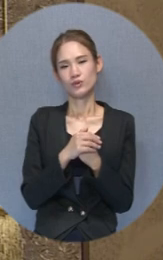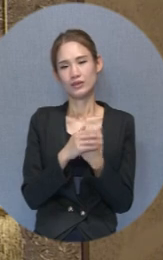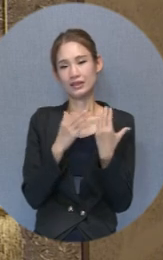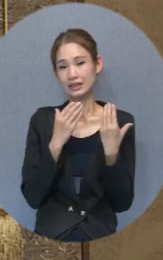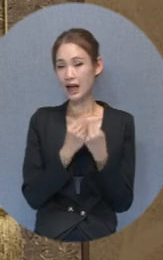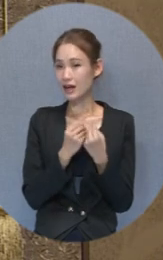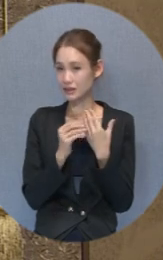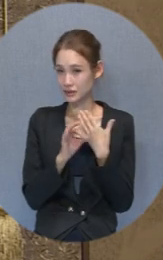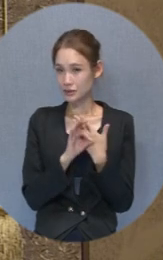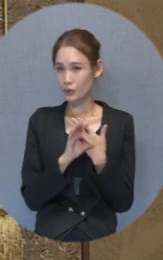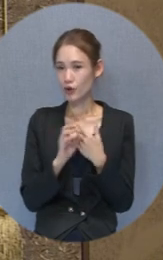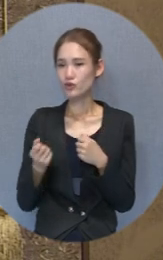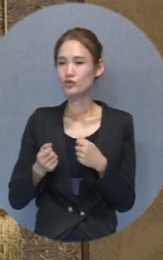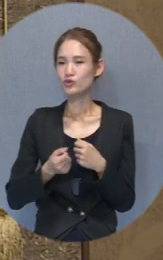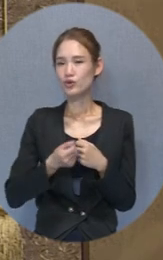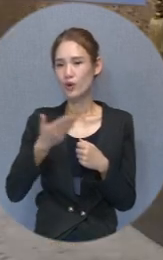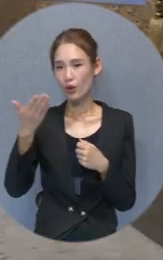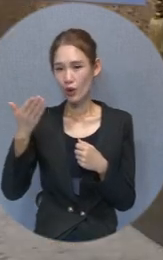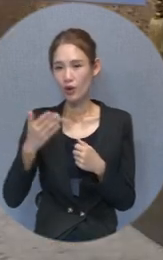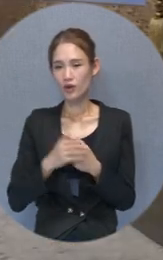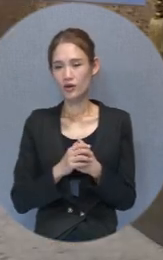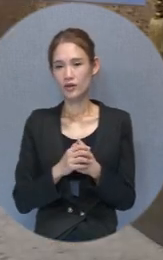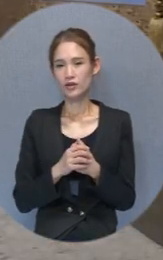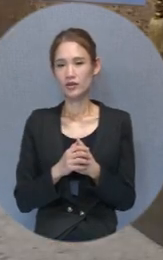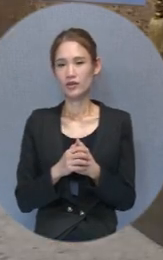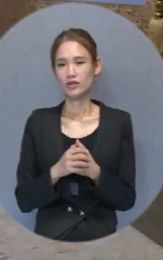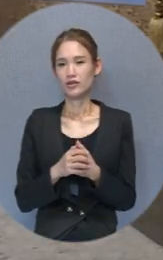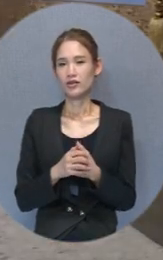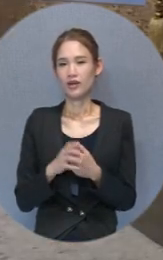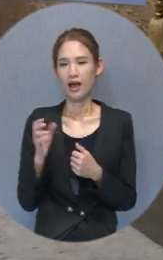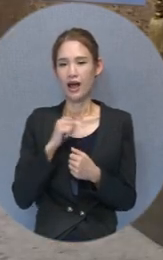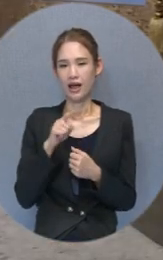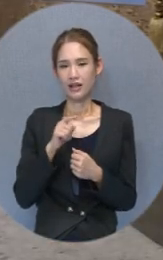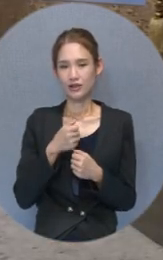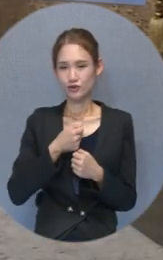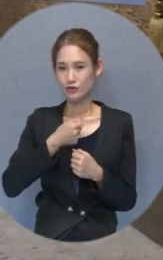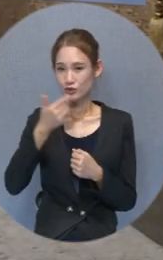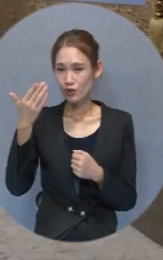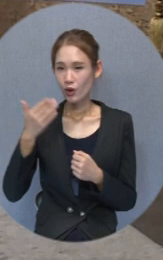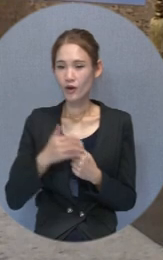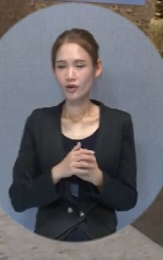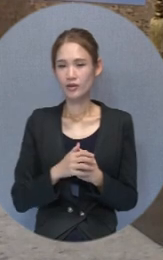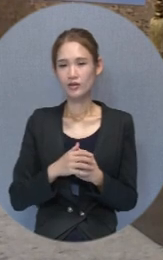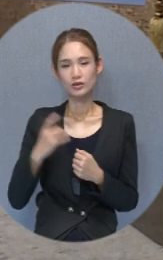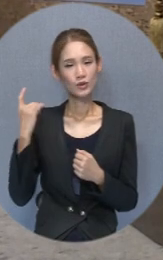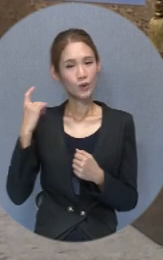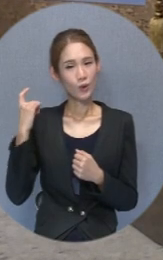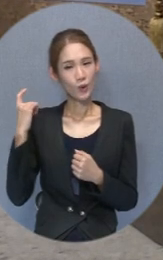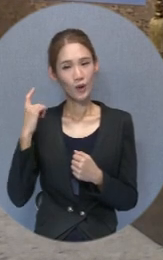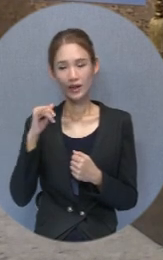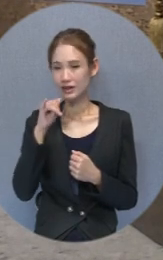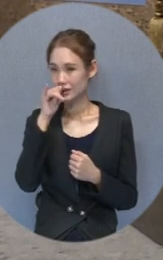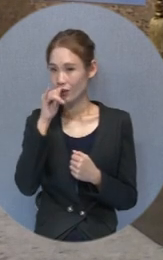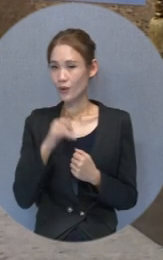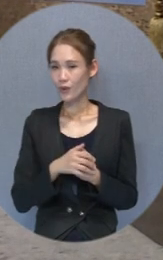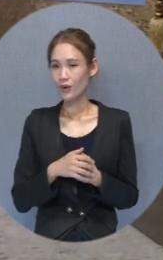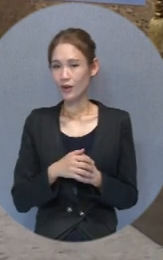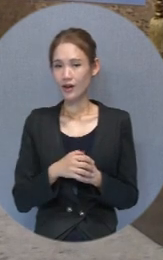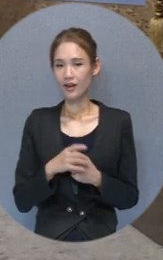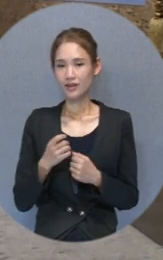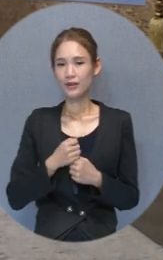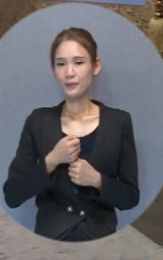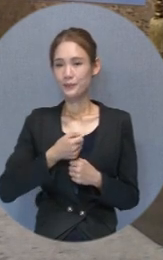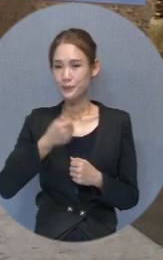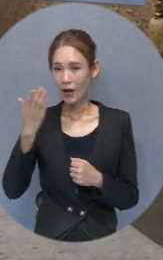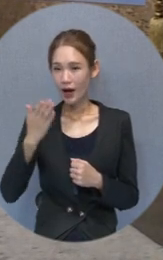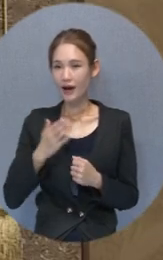들어 이런 윷놀이 같은 경우에요. 여기 윷놀이구나. 네, 이게 윷놀이에요. 이게 소리가 나죠. 네. 네, 던졌을 때